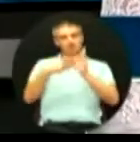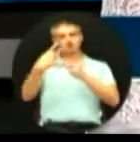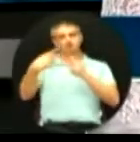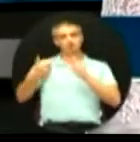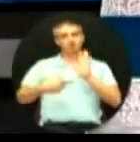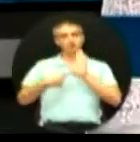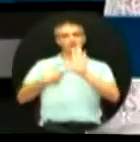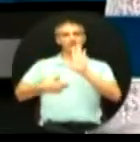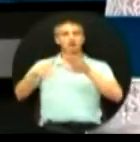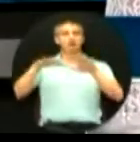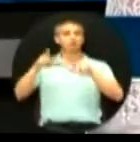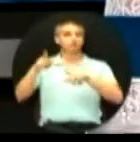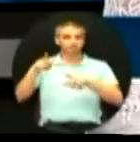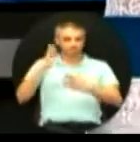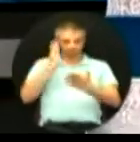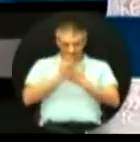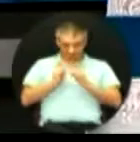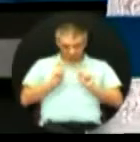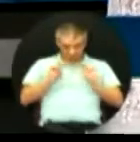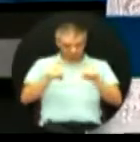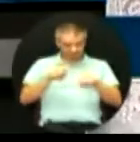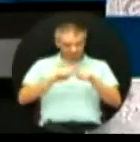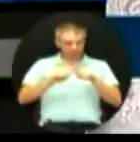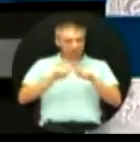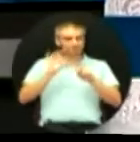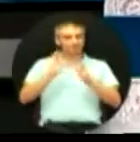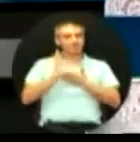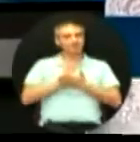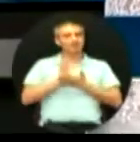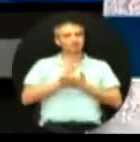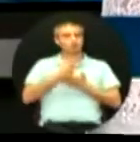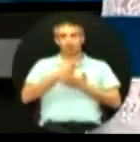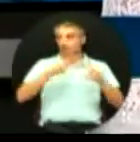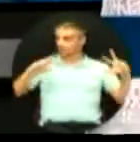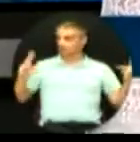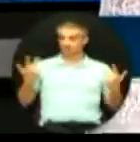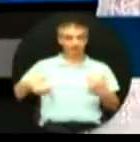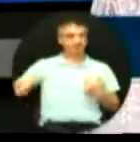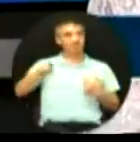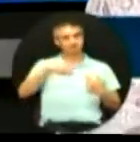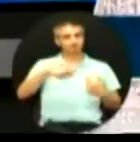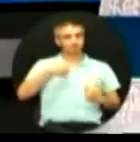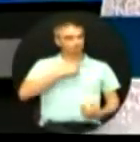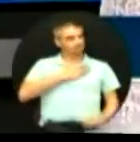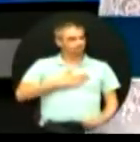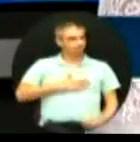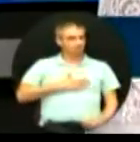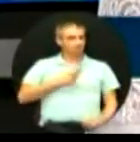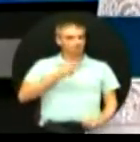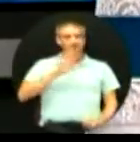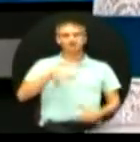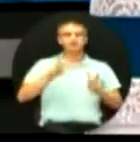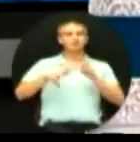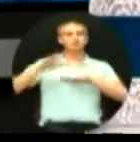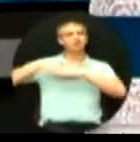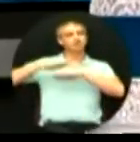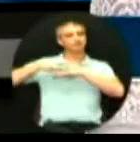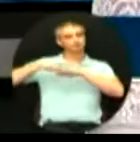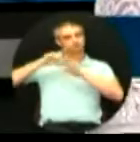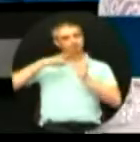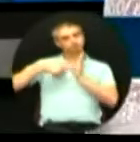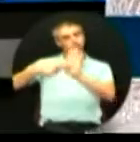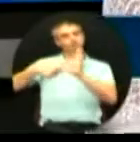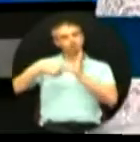בפני ראש הממשלה. והגעתי לאיזשהו סוג של הבשלה שהצוות, רציתי שגם אנשי מקצוע יציגו